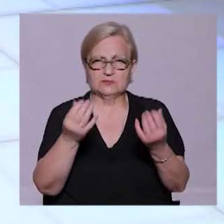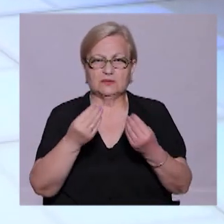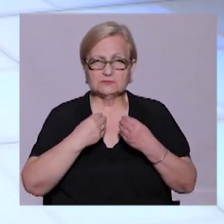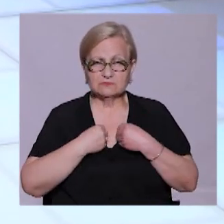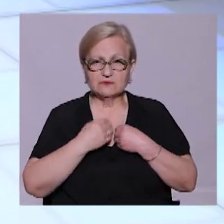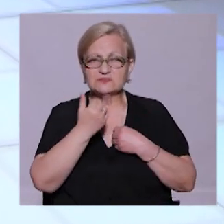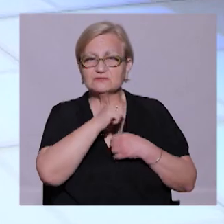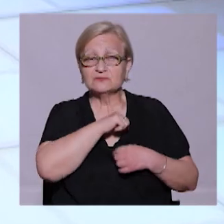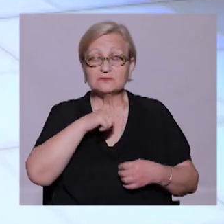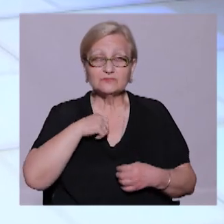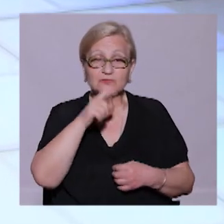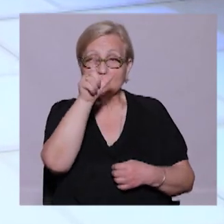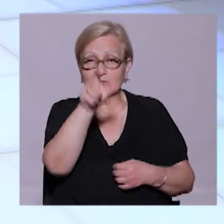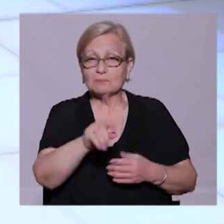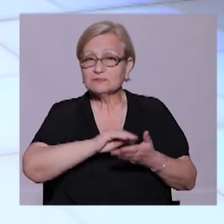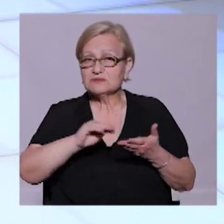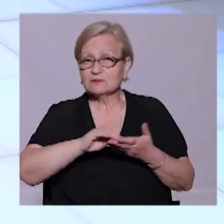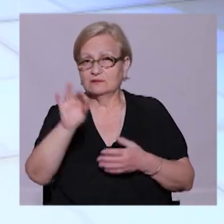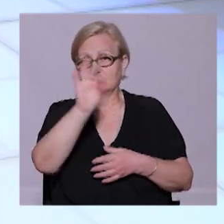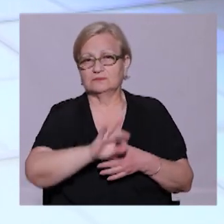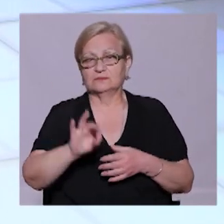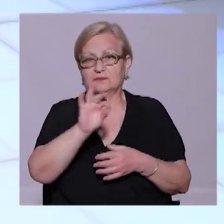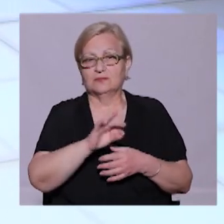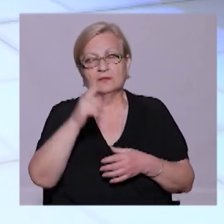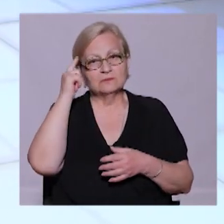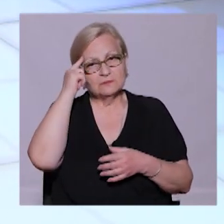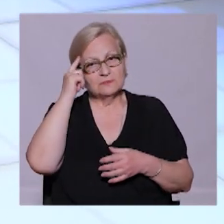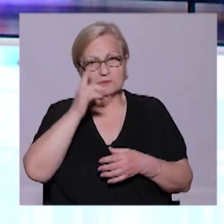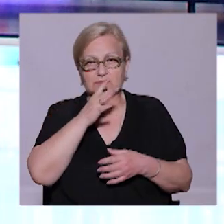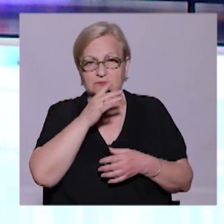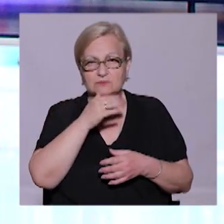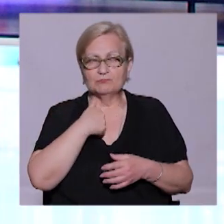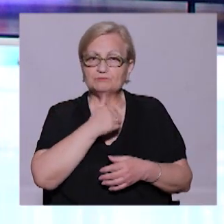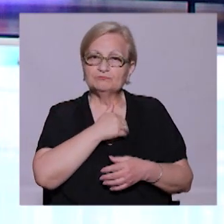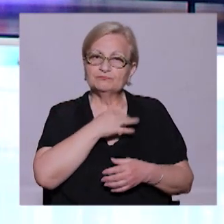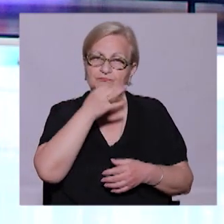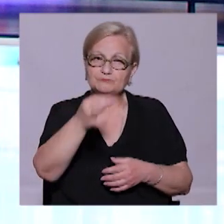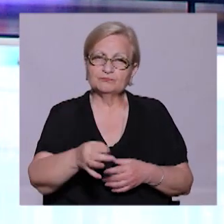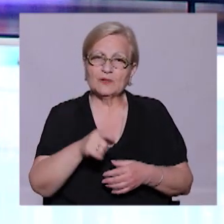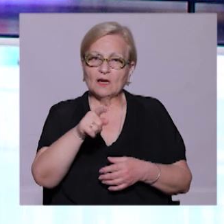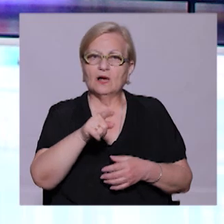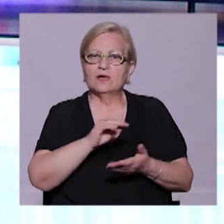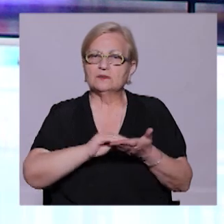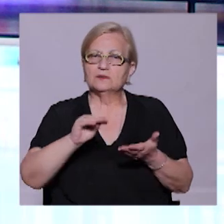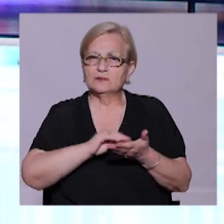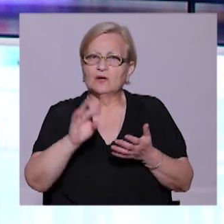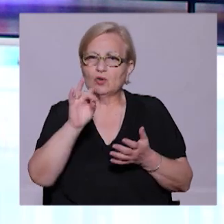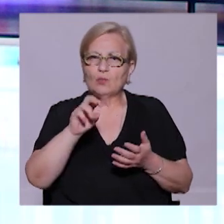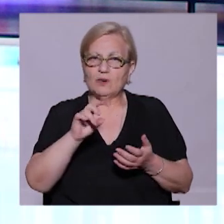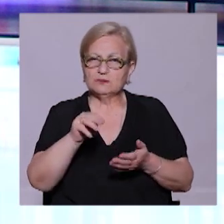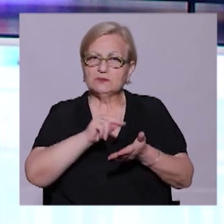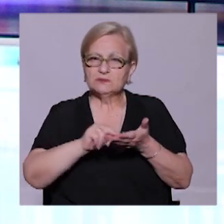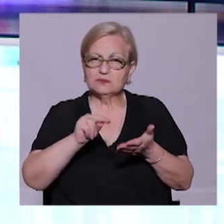წერალზე ფიქრისა და განსჯის დროს. მინდა გითხრათ, რომ რომანი 30-იან